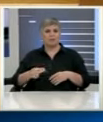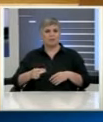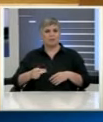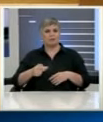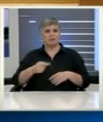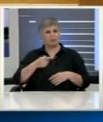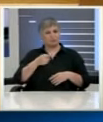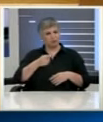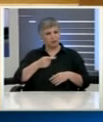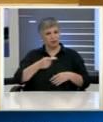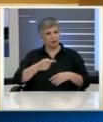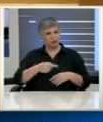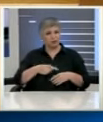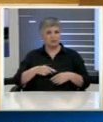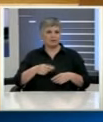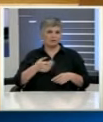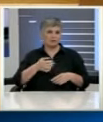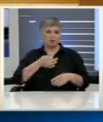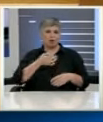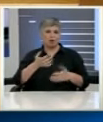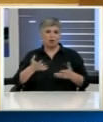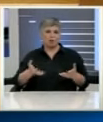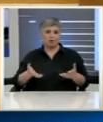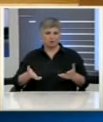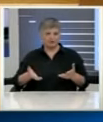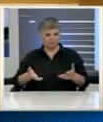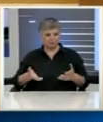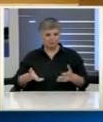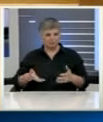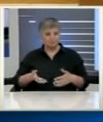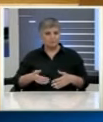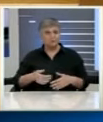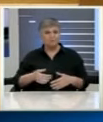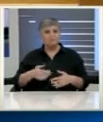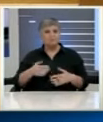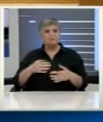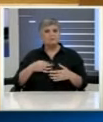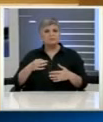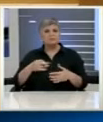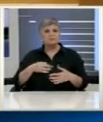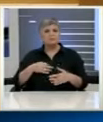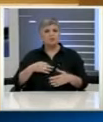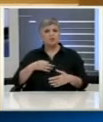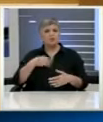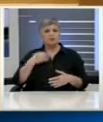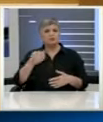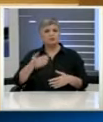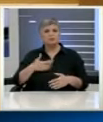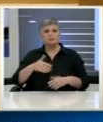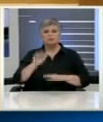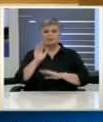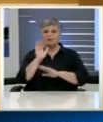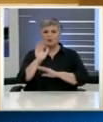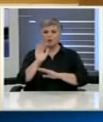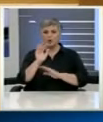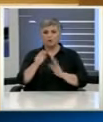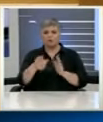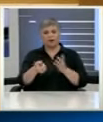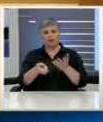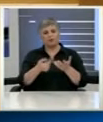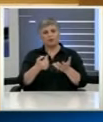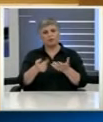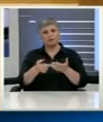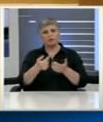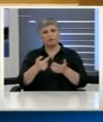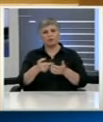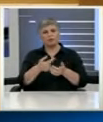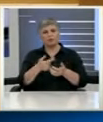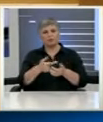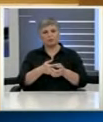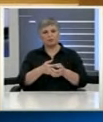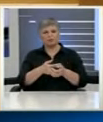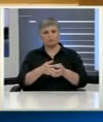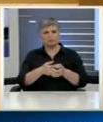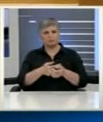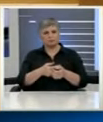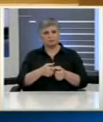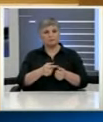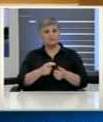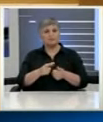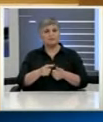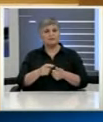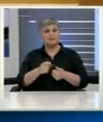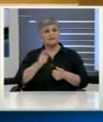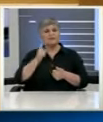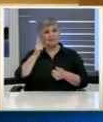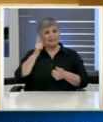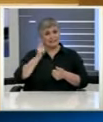δευτερολογία σας κοιτάξτε εγώ σας έκανα μια σειρά από πολύ συγκεκριμένα ερωτήματα τα επαναλαμβάνω γνωρίζατε ότι ο